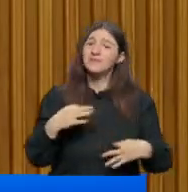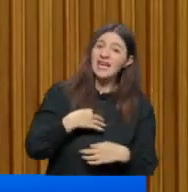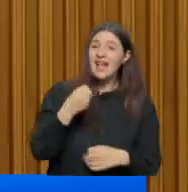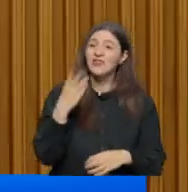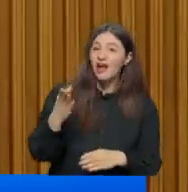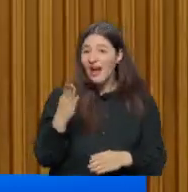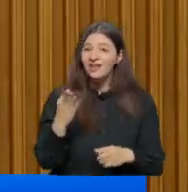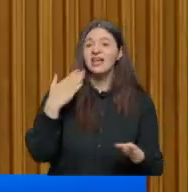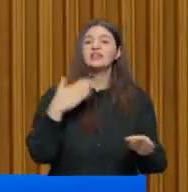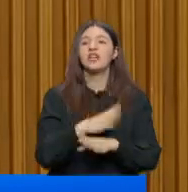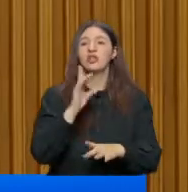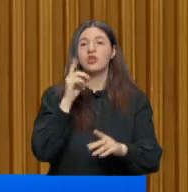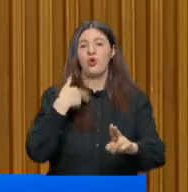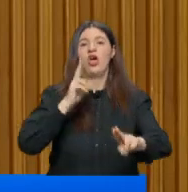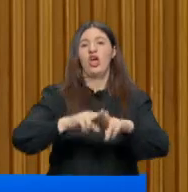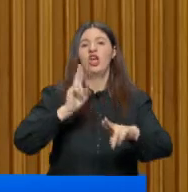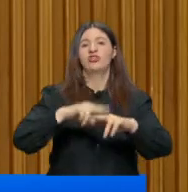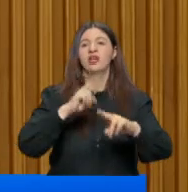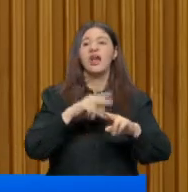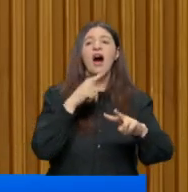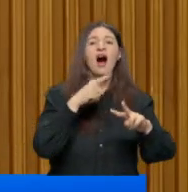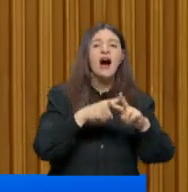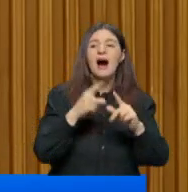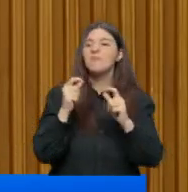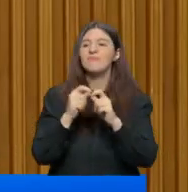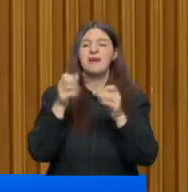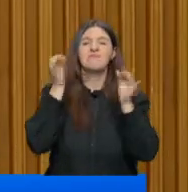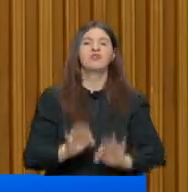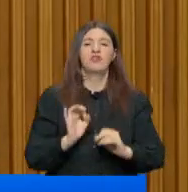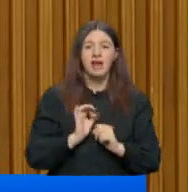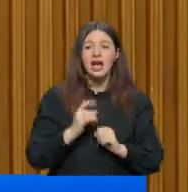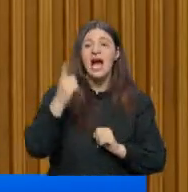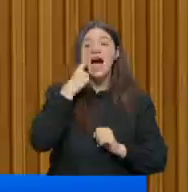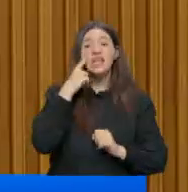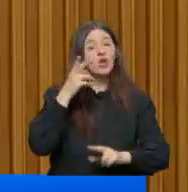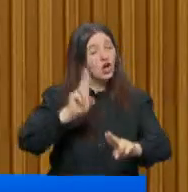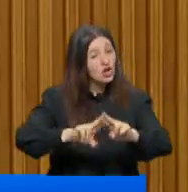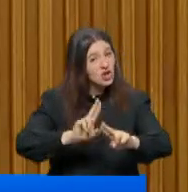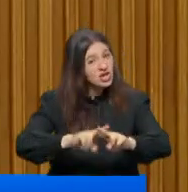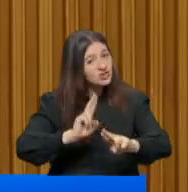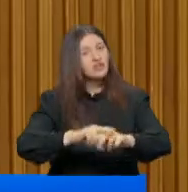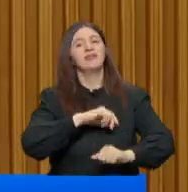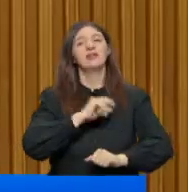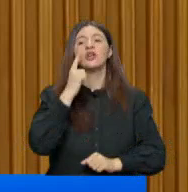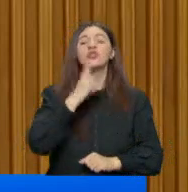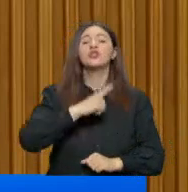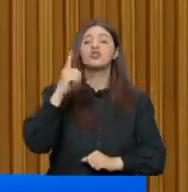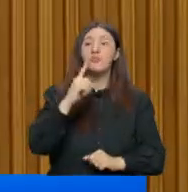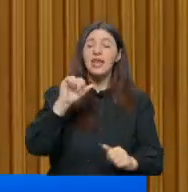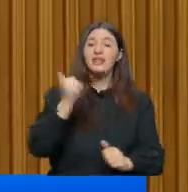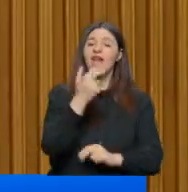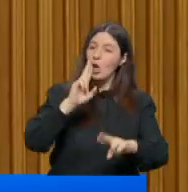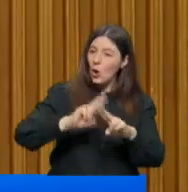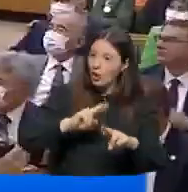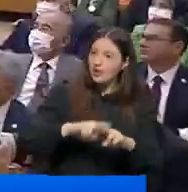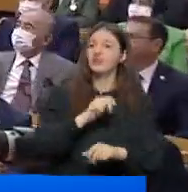Erdoğan. Gerçekten öğreteceğiz. Yani A ve B'den başlayarak. Atatürk'ü de öğreteceğiz. Cumhuriyet değerlerini